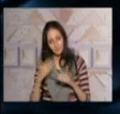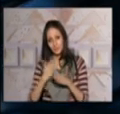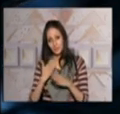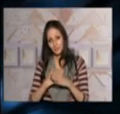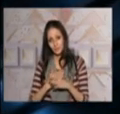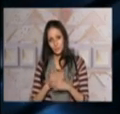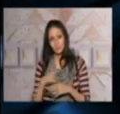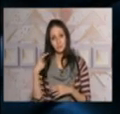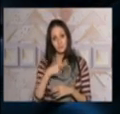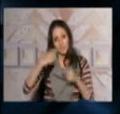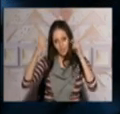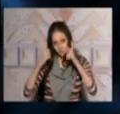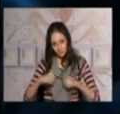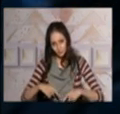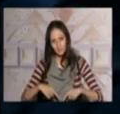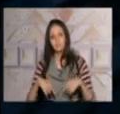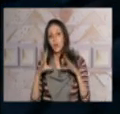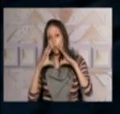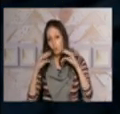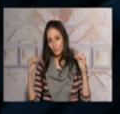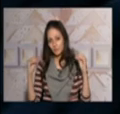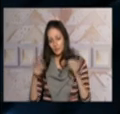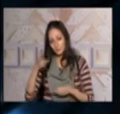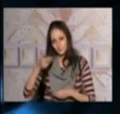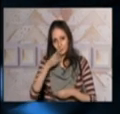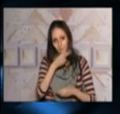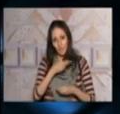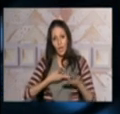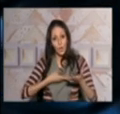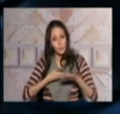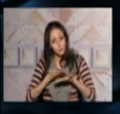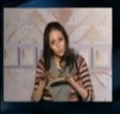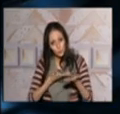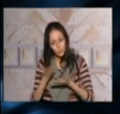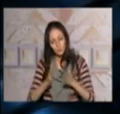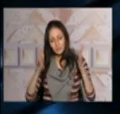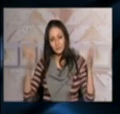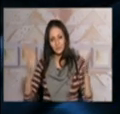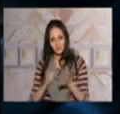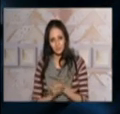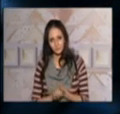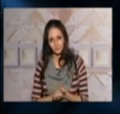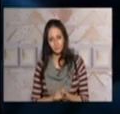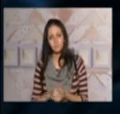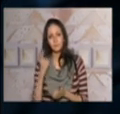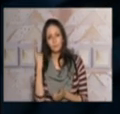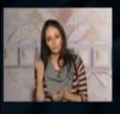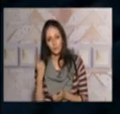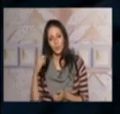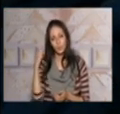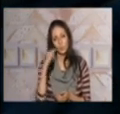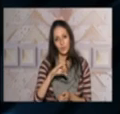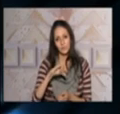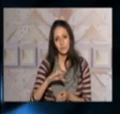من مجرد السوق المصري. لدينا 51 دوله افريقيه تدخلها البضائع المصريه دون جمارك،